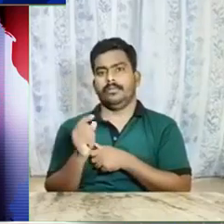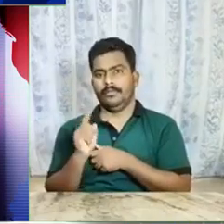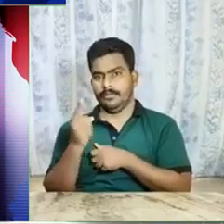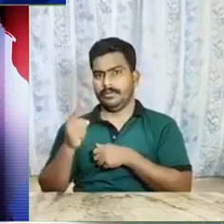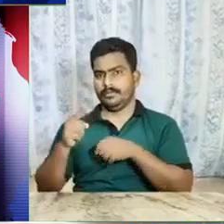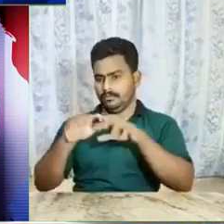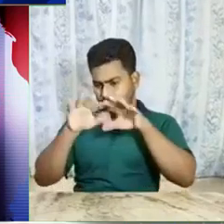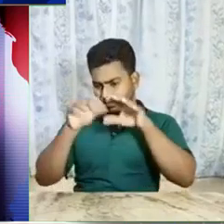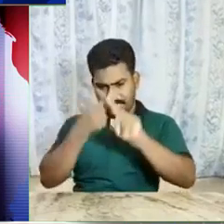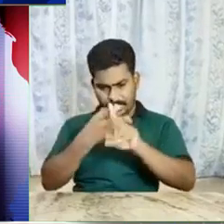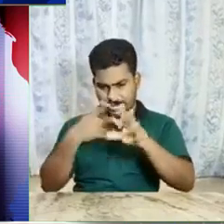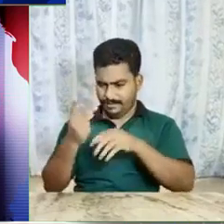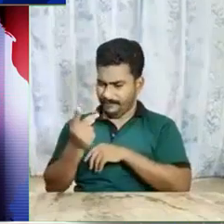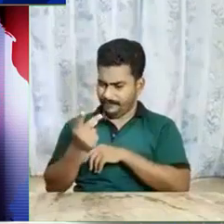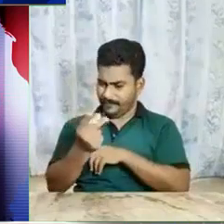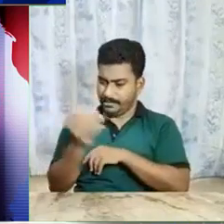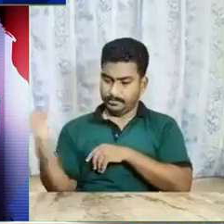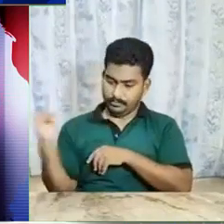രോഗവ്യാപനത്തിന് ഇടയാക്കും.